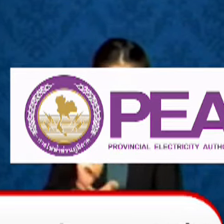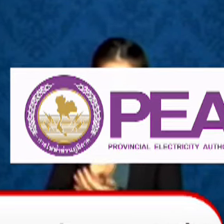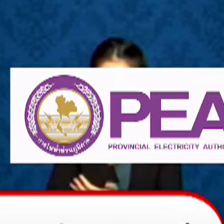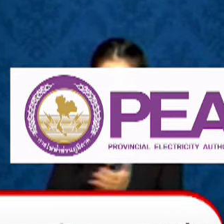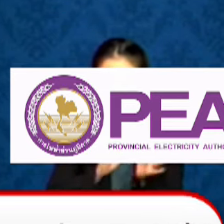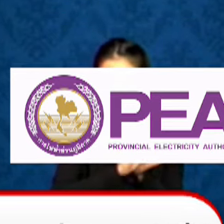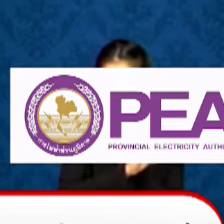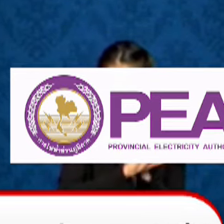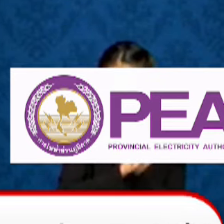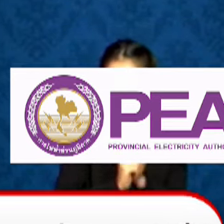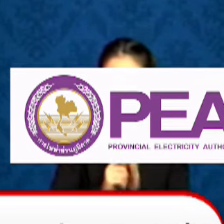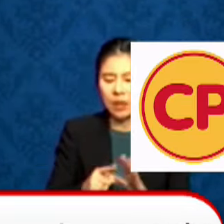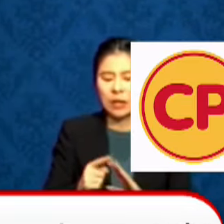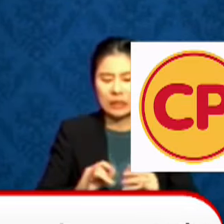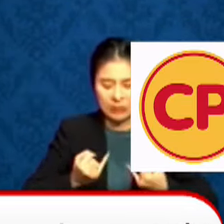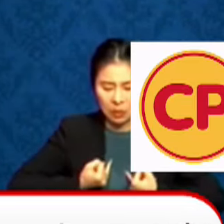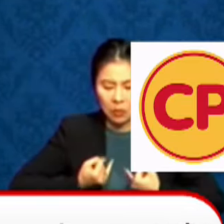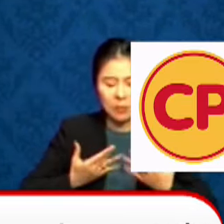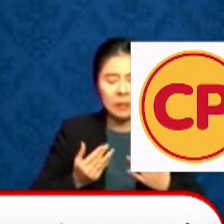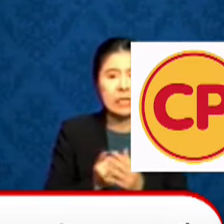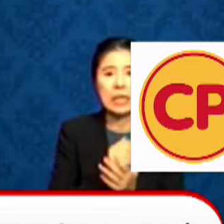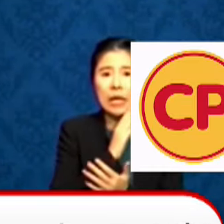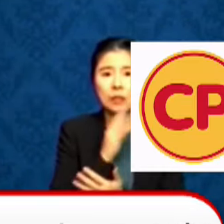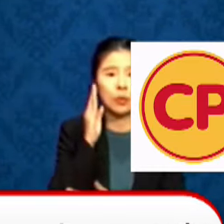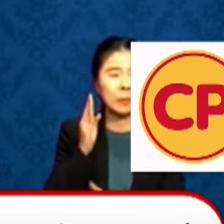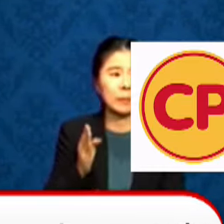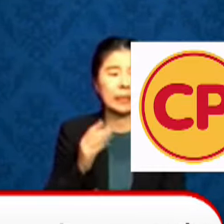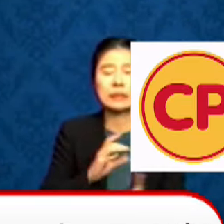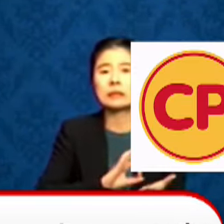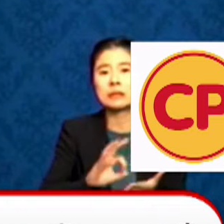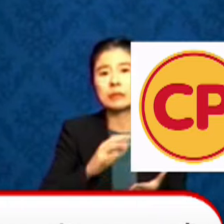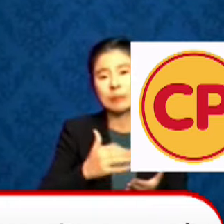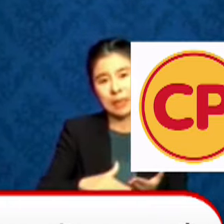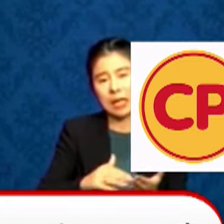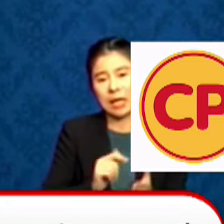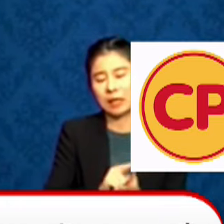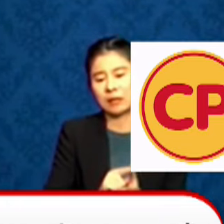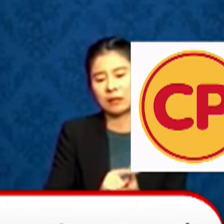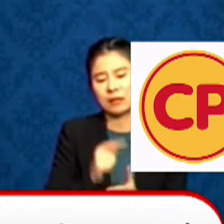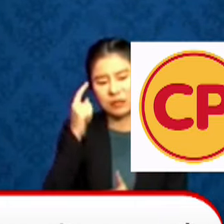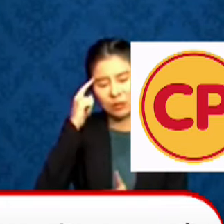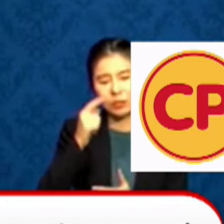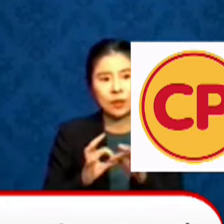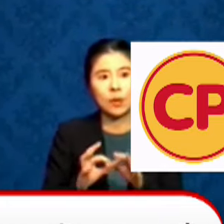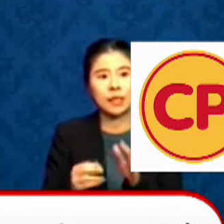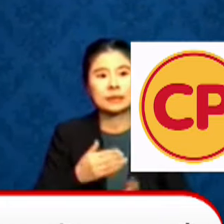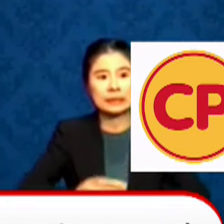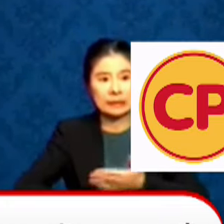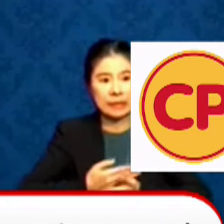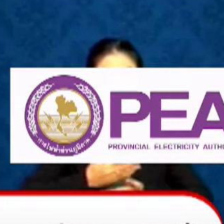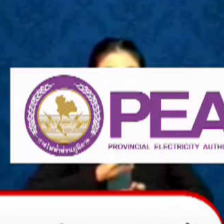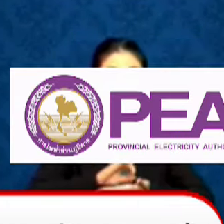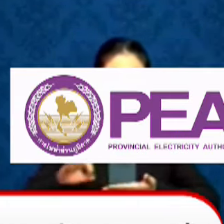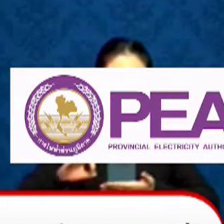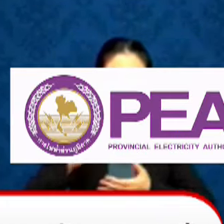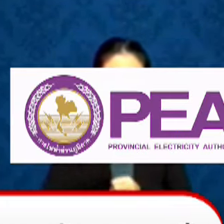ยึดไปหมดไปทำในสิ่งที่ในสิ่งที่ไม่ถูกต้องนะครับข้อกฎหมาย